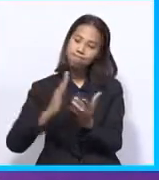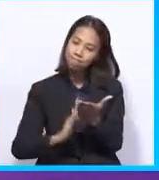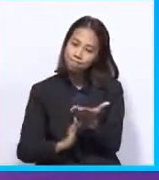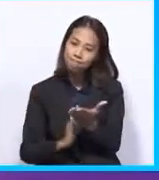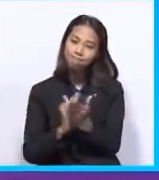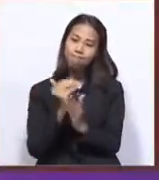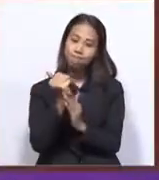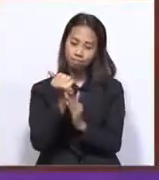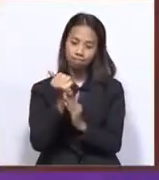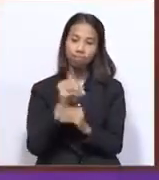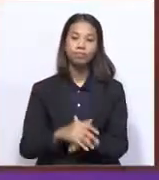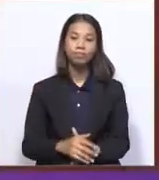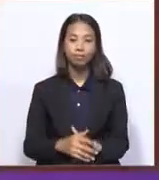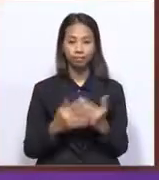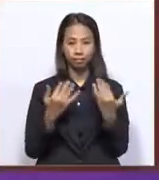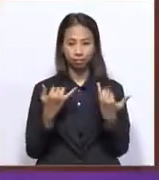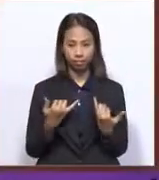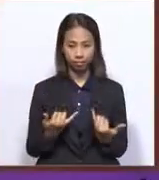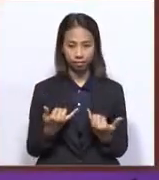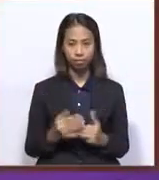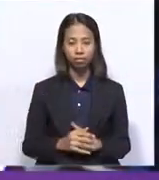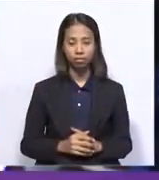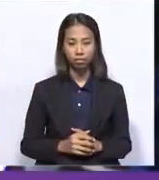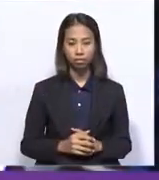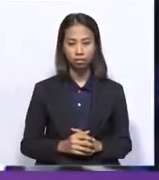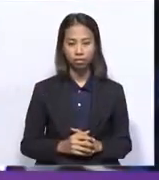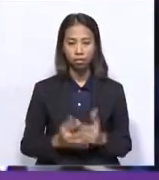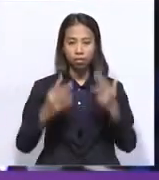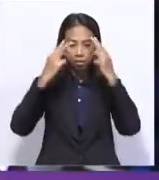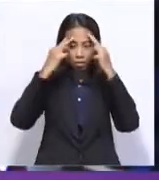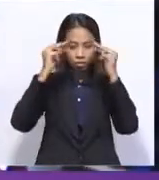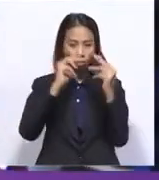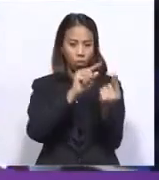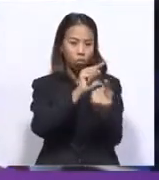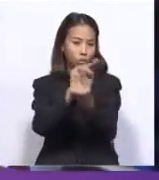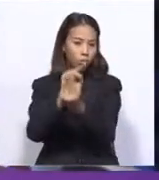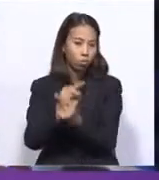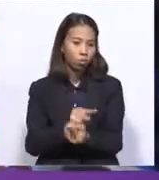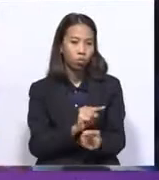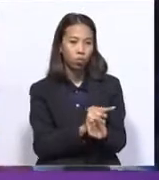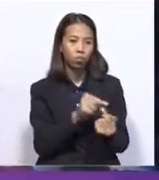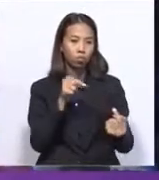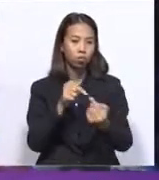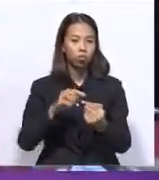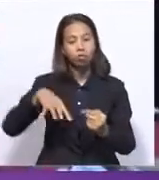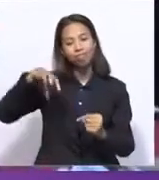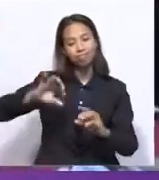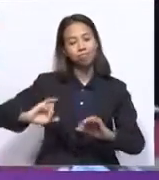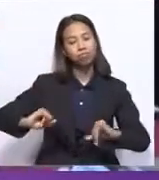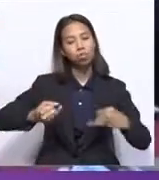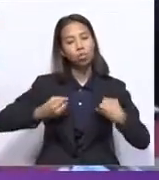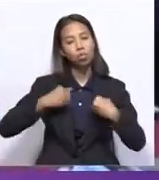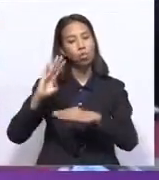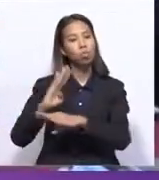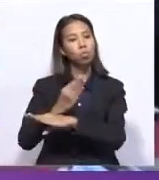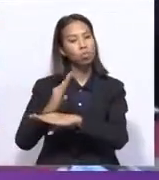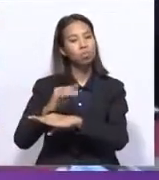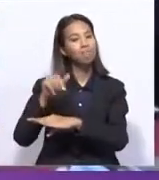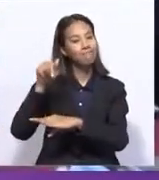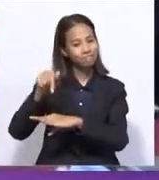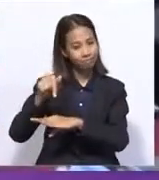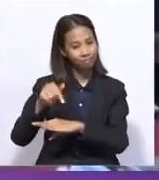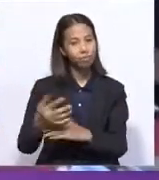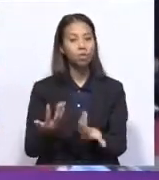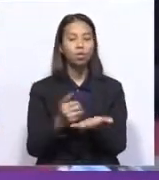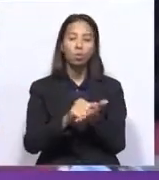ติดขัดปัญหาใดๆจากนั้นค่ะท่านนายกรัฐมนตรีได้พบปะและหารือกับนักธุรกิจไทยทั้งจากภาคบริการและอ